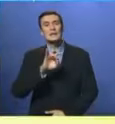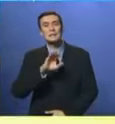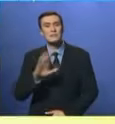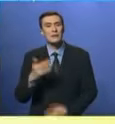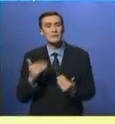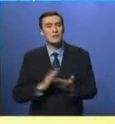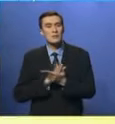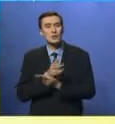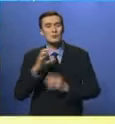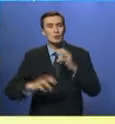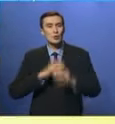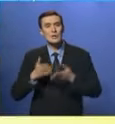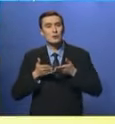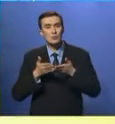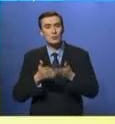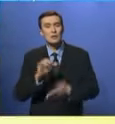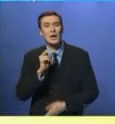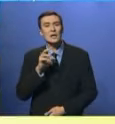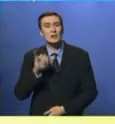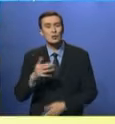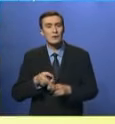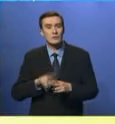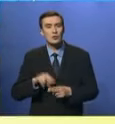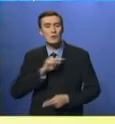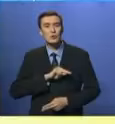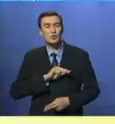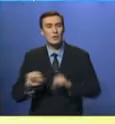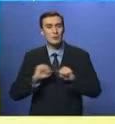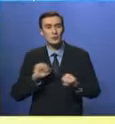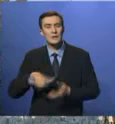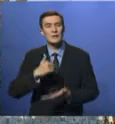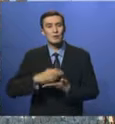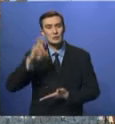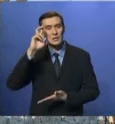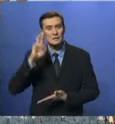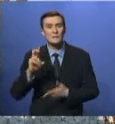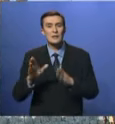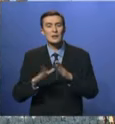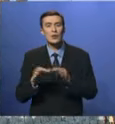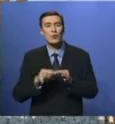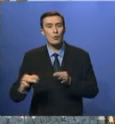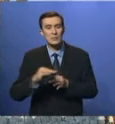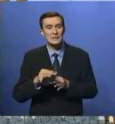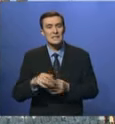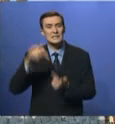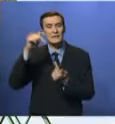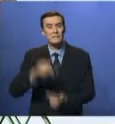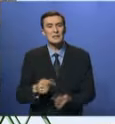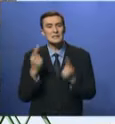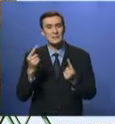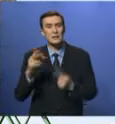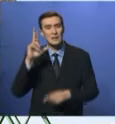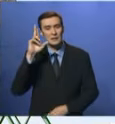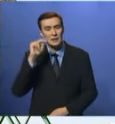Нурсултан Назарбаев посетил международный морской порт Актау. Так вышло, что рабочая поездка главы государства в Мангистаускую область совпала со